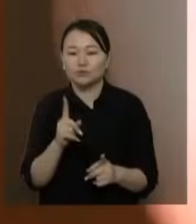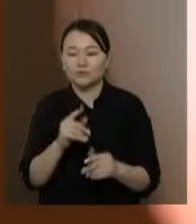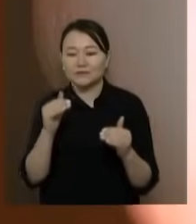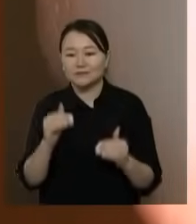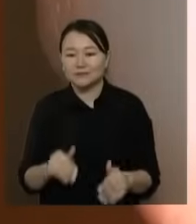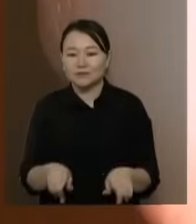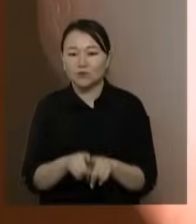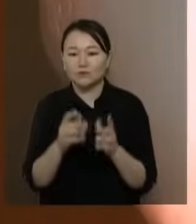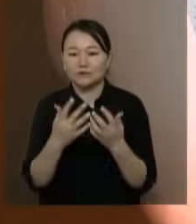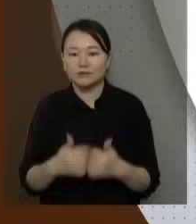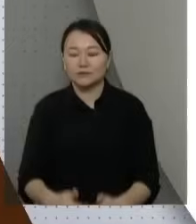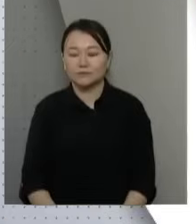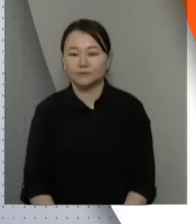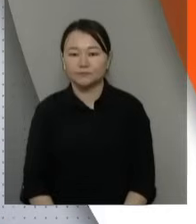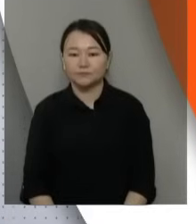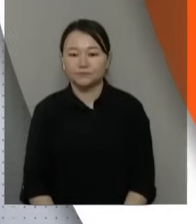снизить такую статистику?